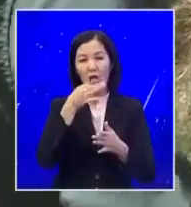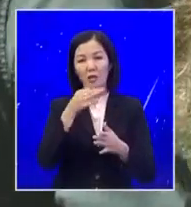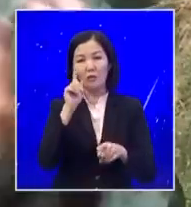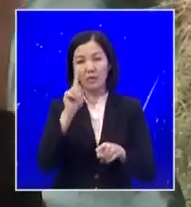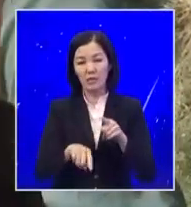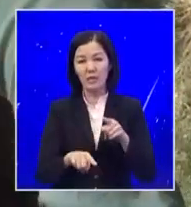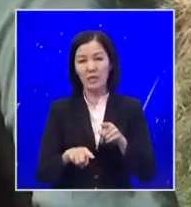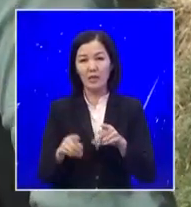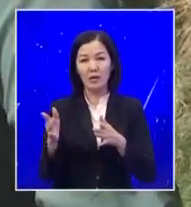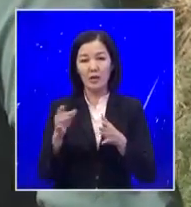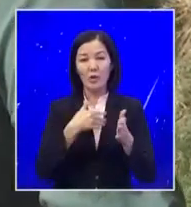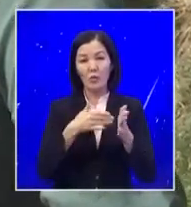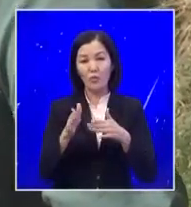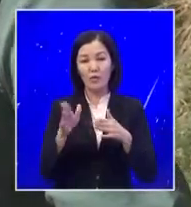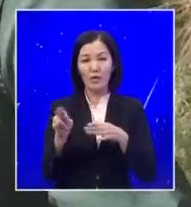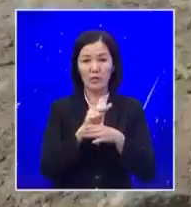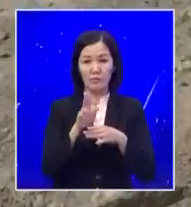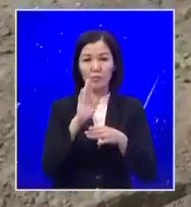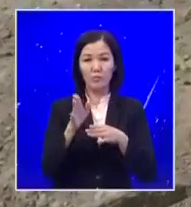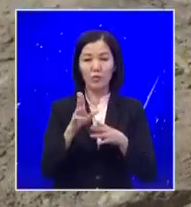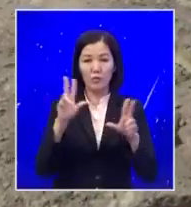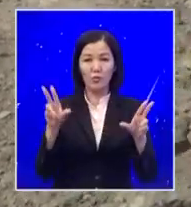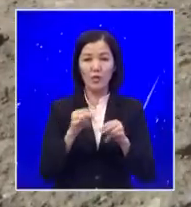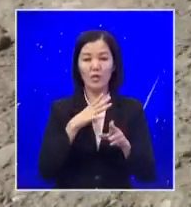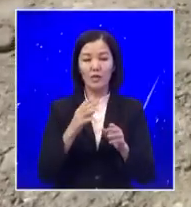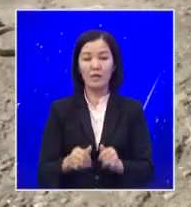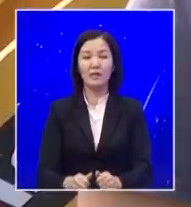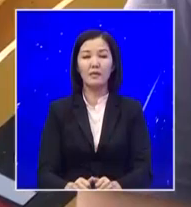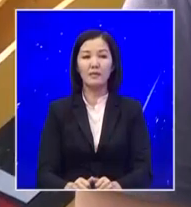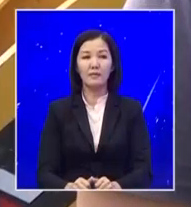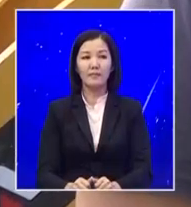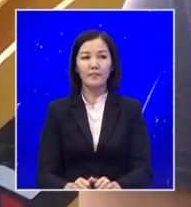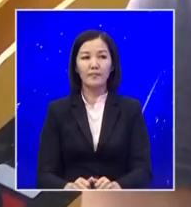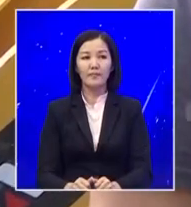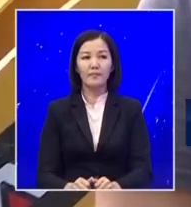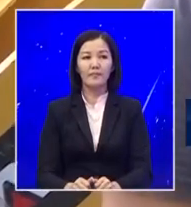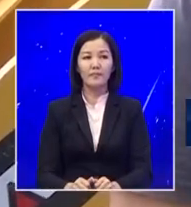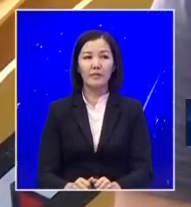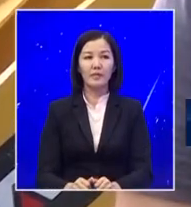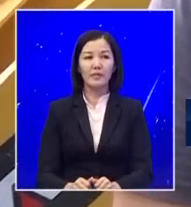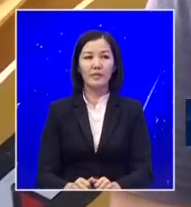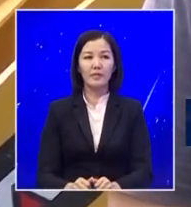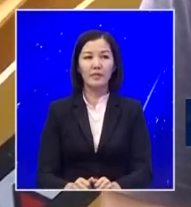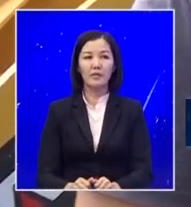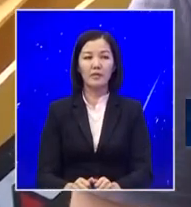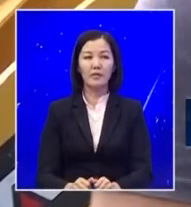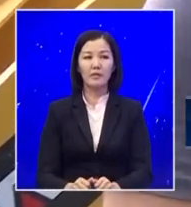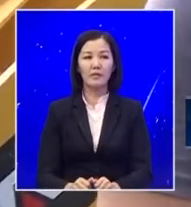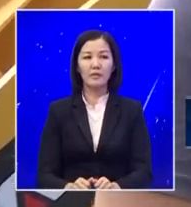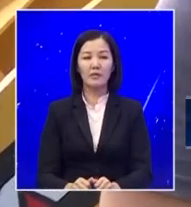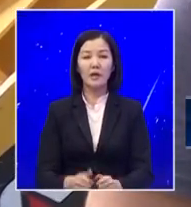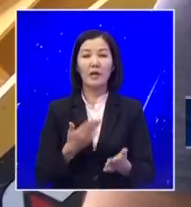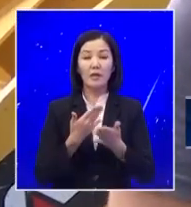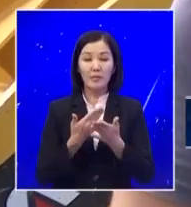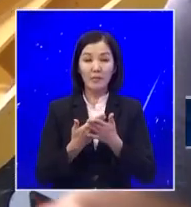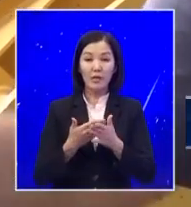бұл кемшіліктің орнын жойып қалыпқа келтіруге уәде етті. Трещина бергендер ол осадка берген мүмкін. Оны трамбовать